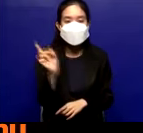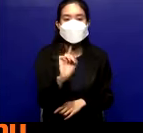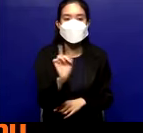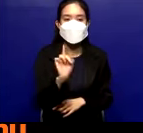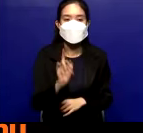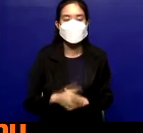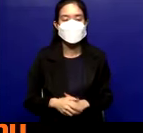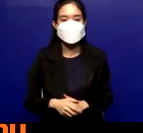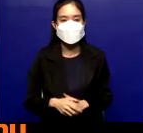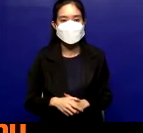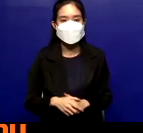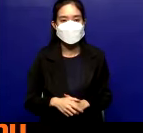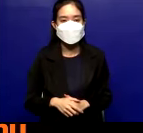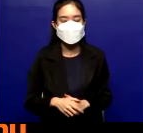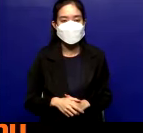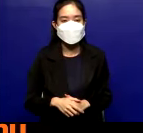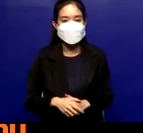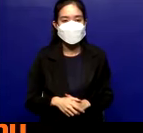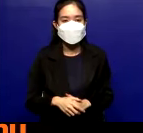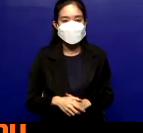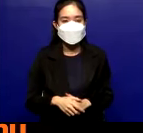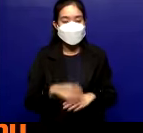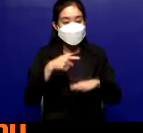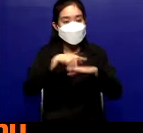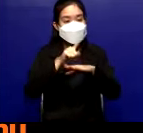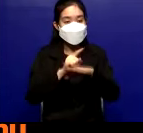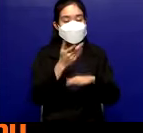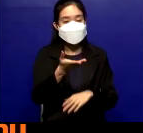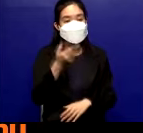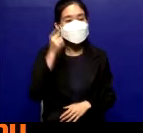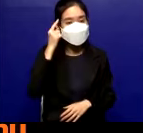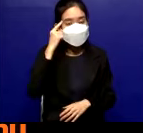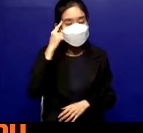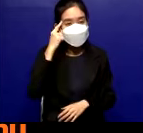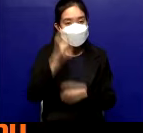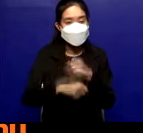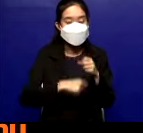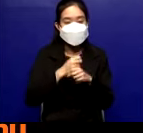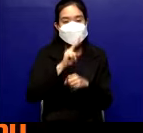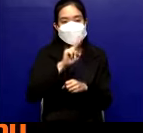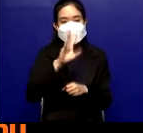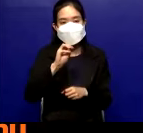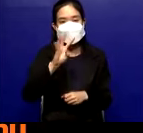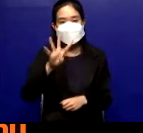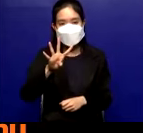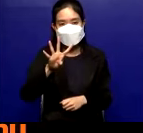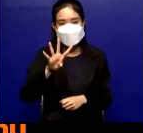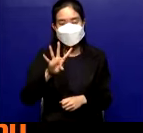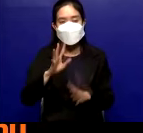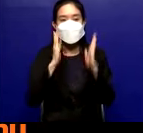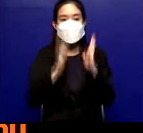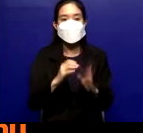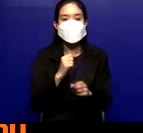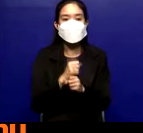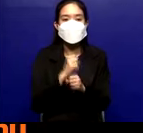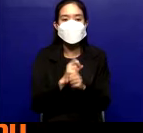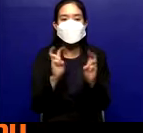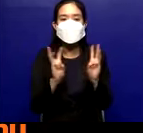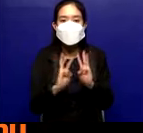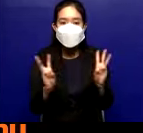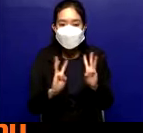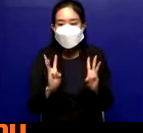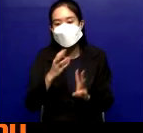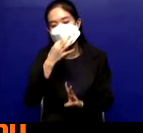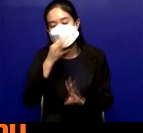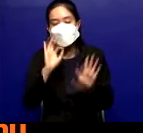ท่านประธานทราบหรือไหมคะว่าเพียง3เดือนแรกของปี64นะคะมีคนว่างงานถึง 760,000 ค